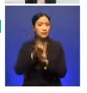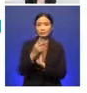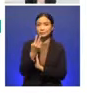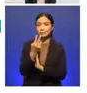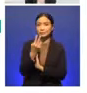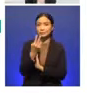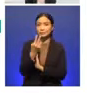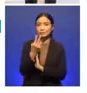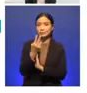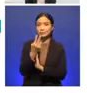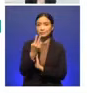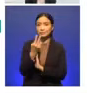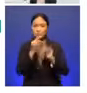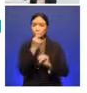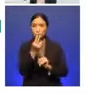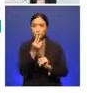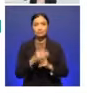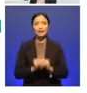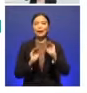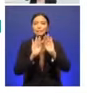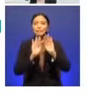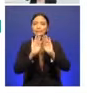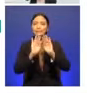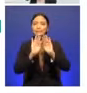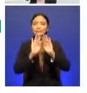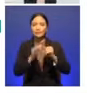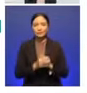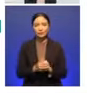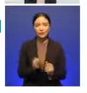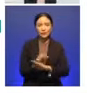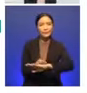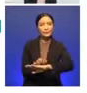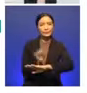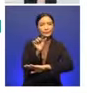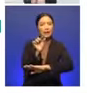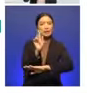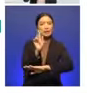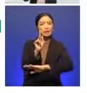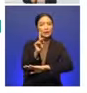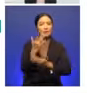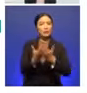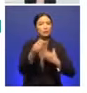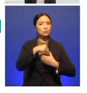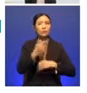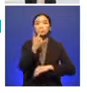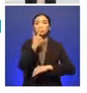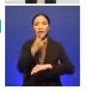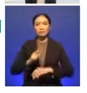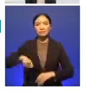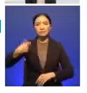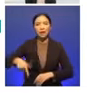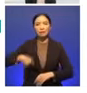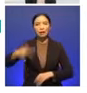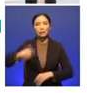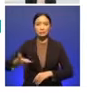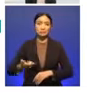นขึ้นรูปนี้ก็คือการเปรียบเทียบระหว่างแท่งสีเขียวคือรายได้กับแท่งสีแดงคือค่าใช้จ่าย